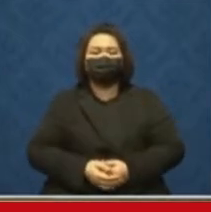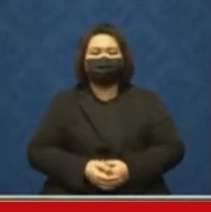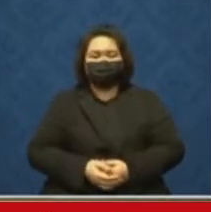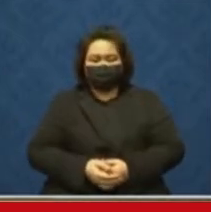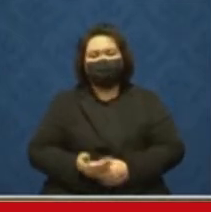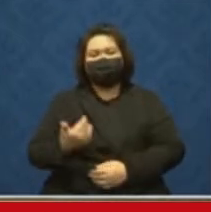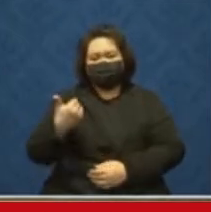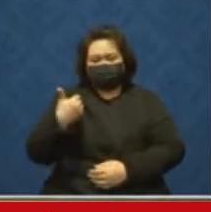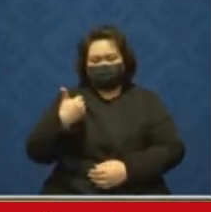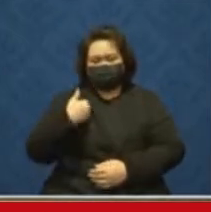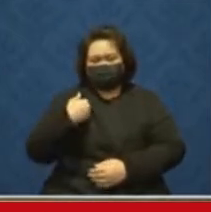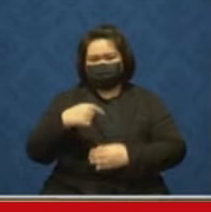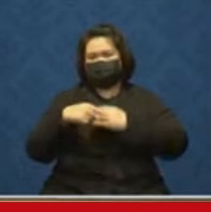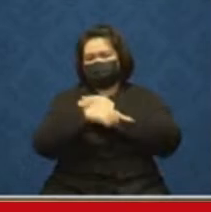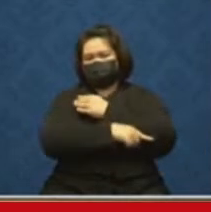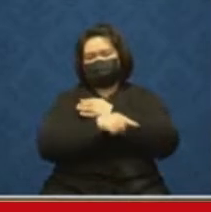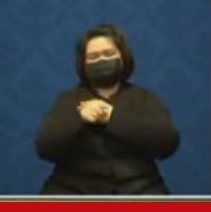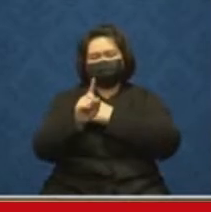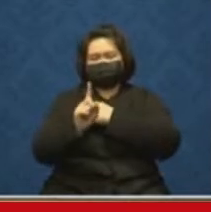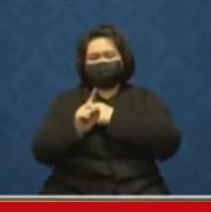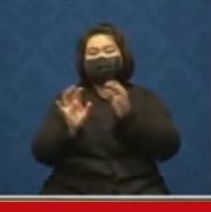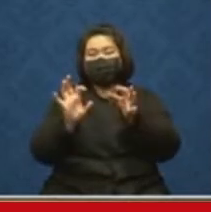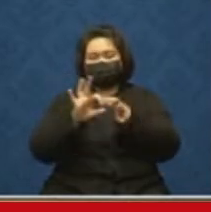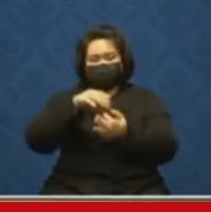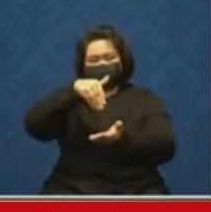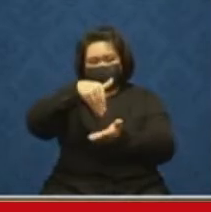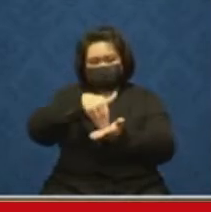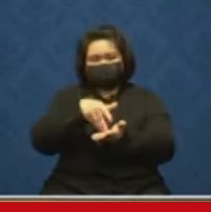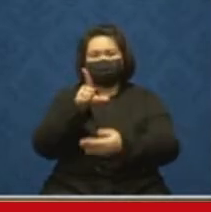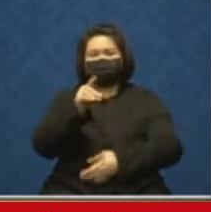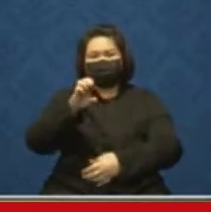เป็นการเอื้อLockSpec สูนย Digital ชุมชน